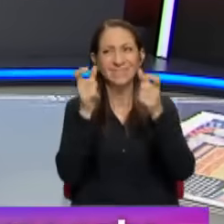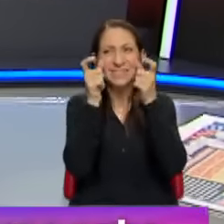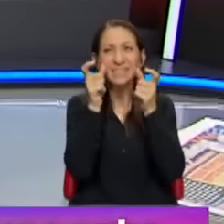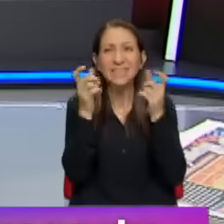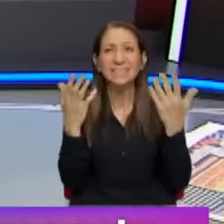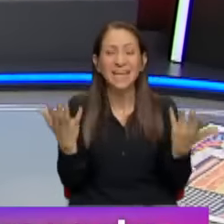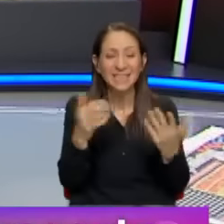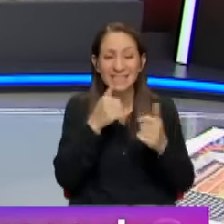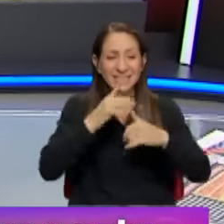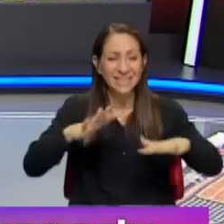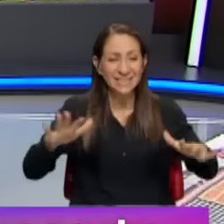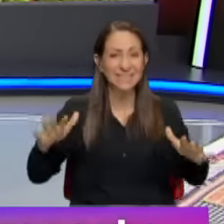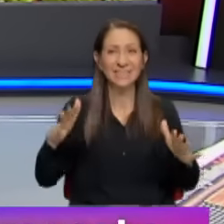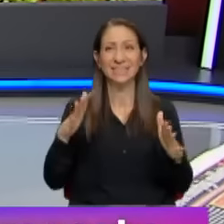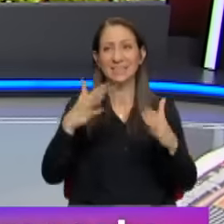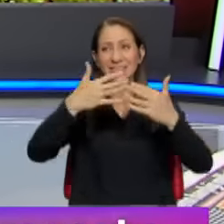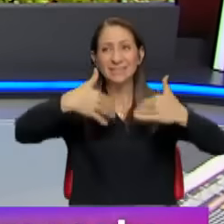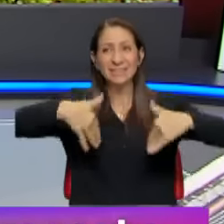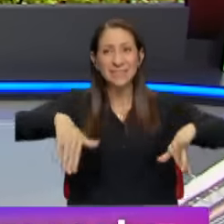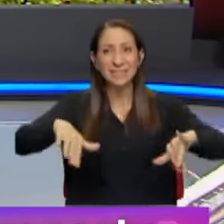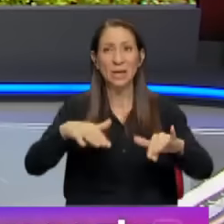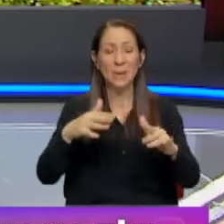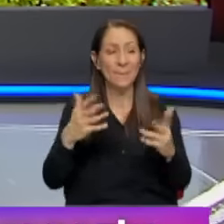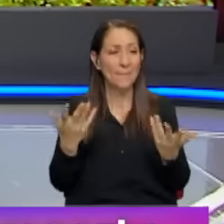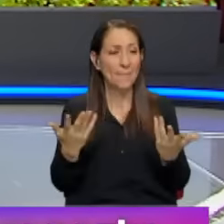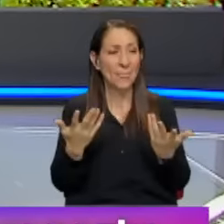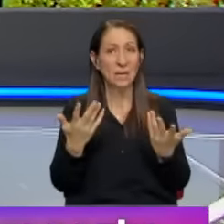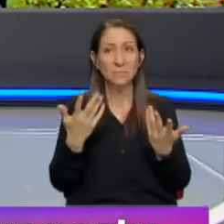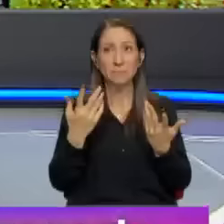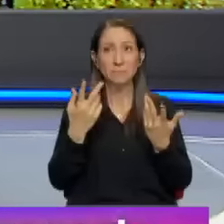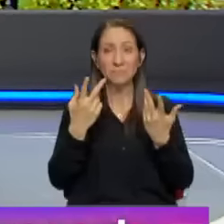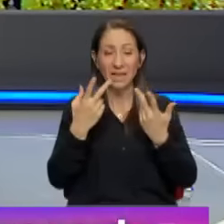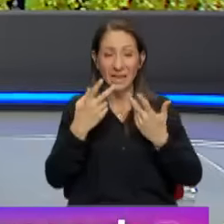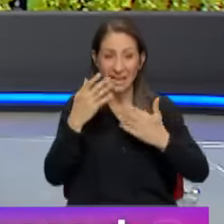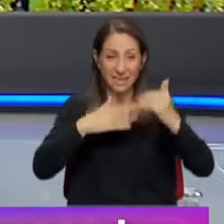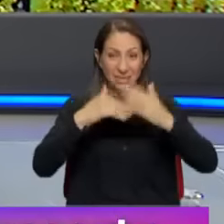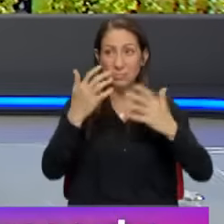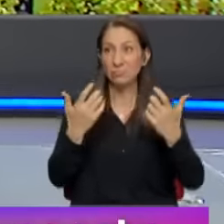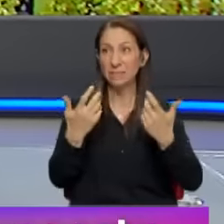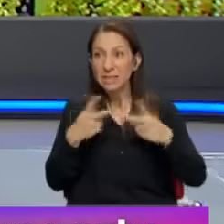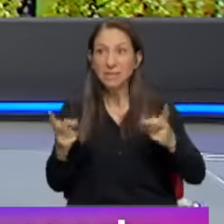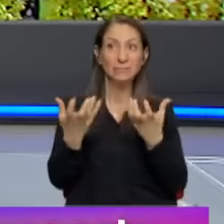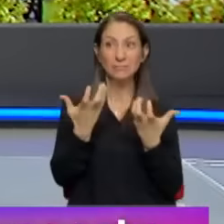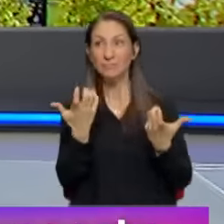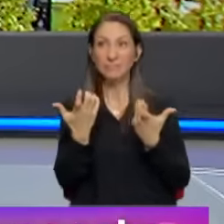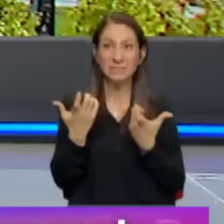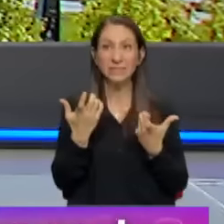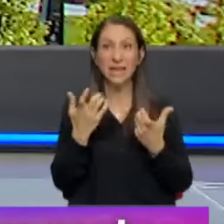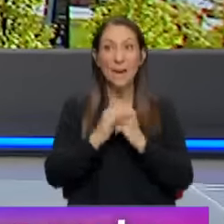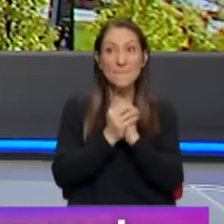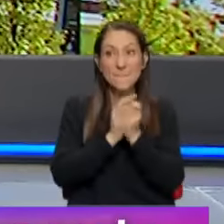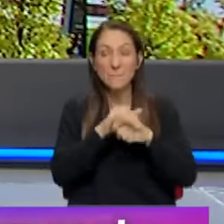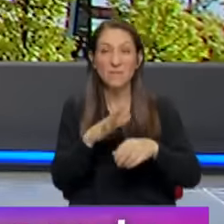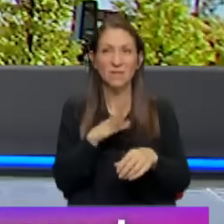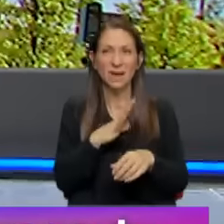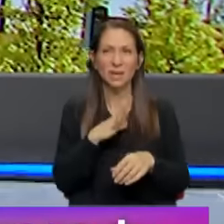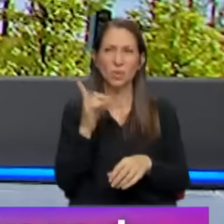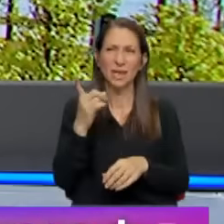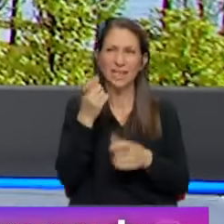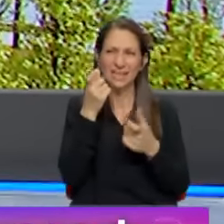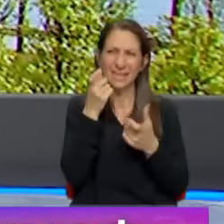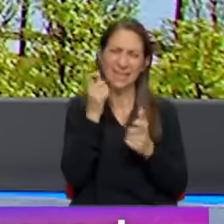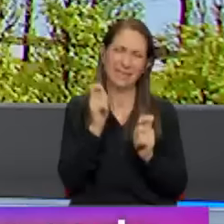Zaten sahillerimiz, kıyı şeritlerimiz böyle bir açılıversin imara diye bekleyenler, ellerini ovuşturanlar var.